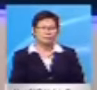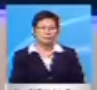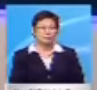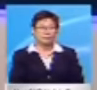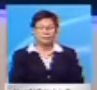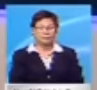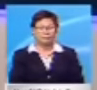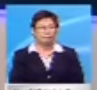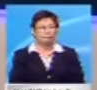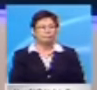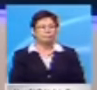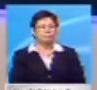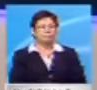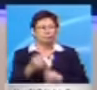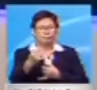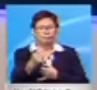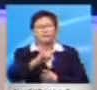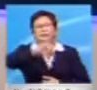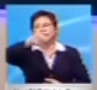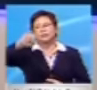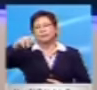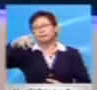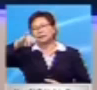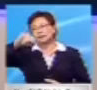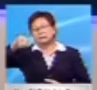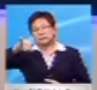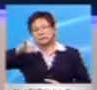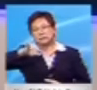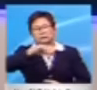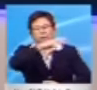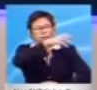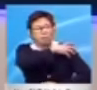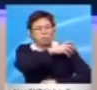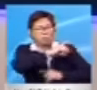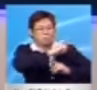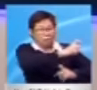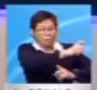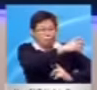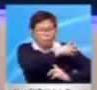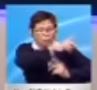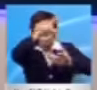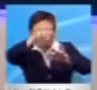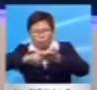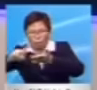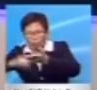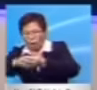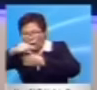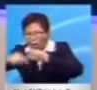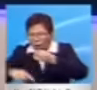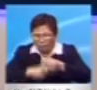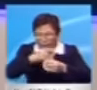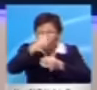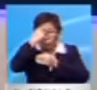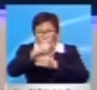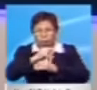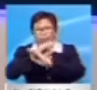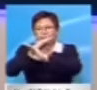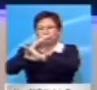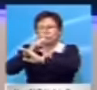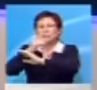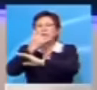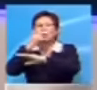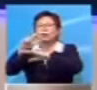berkenaan jabatan pengangkutan Jalan jpj diberikan kuasa menyemak segala dokumen berkaitan bagi mengekang